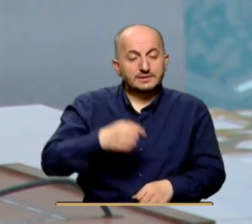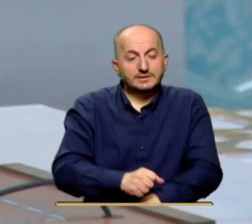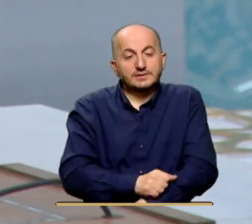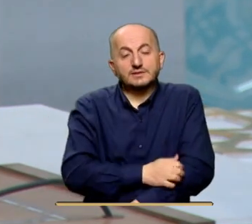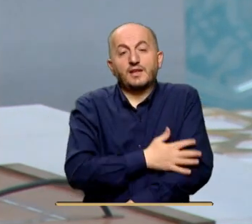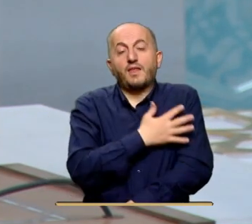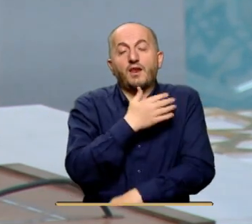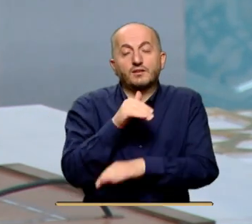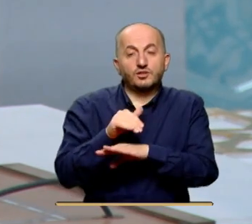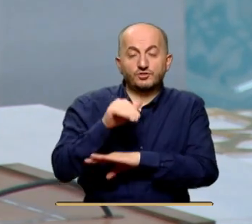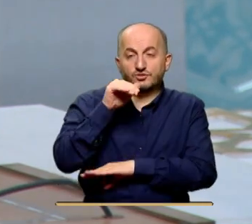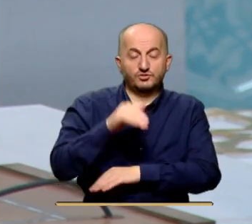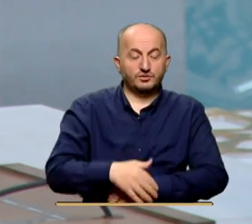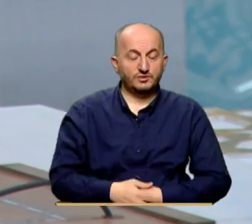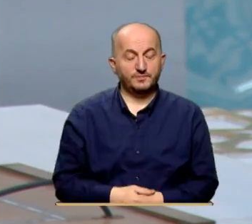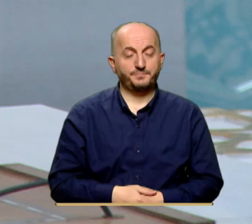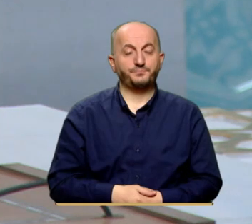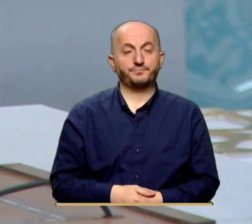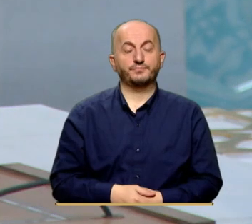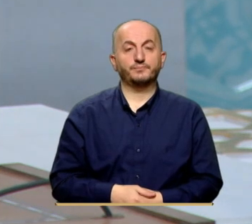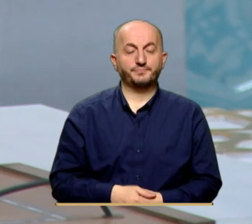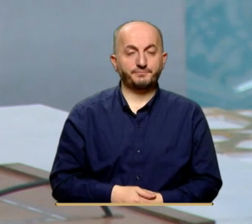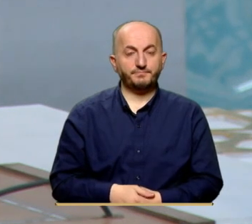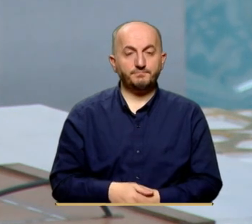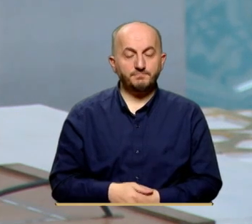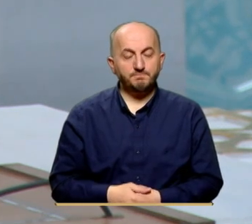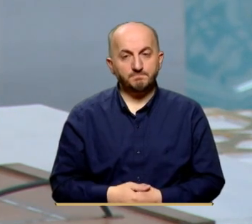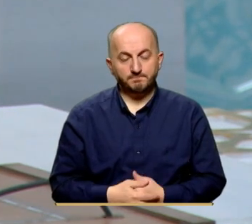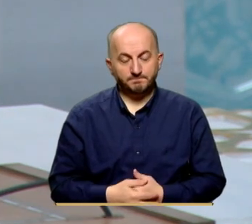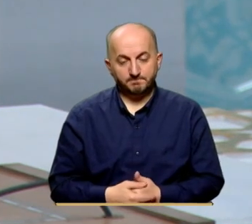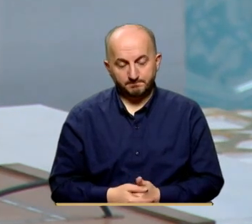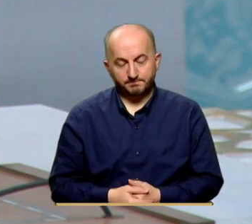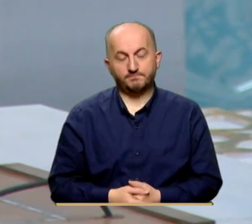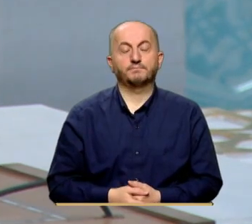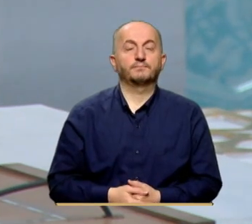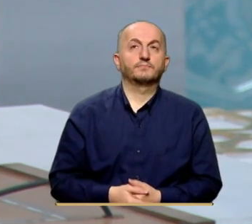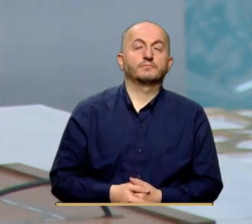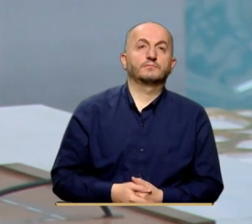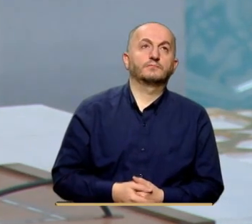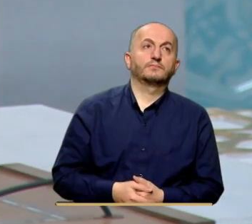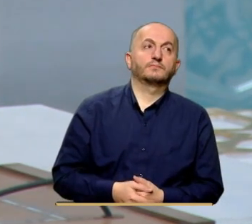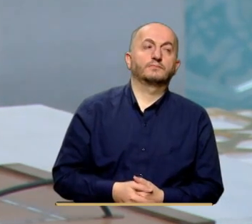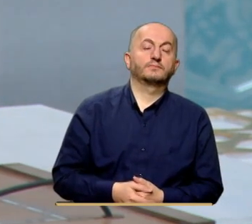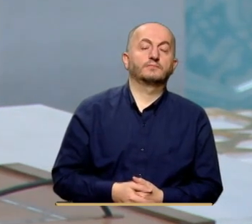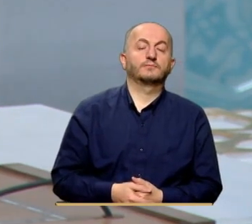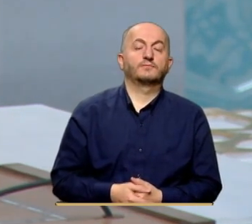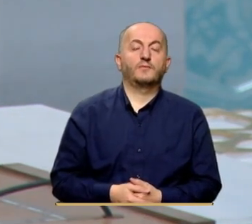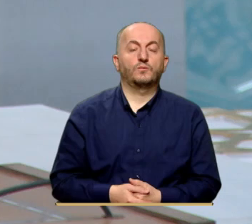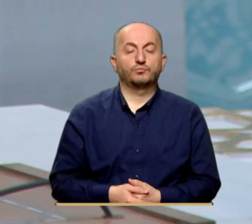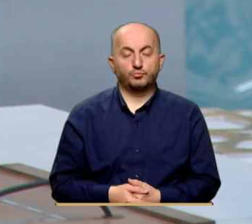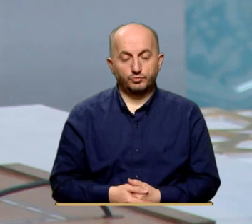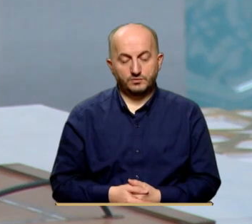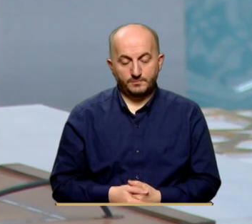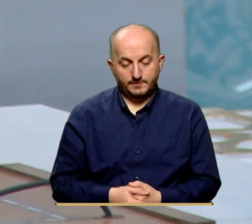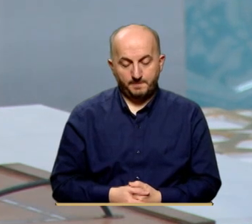Bismillah. وَلَا تَحْسَبَنَّ الَّذ۪ينَ قُتِلُوا ف۪ي سَب۪يلِ اللّٰهِ اَمْوَاتًا بَلْ